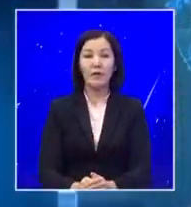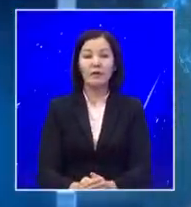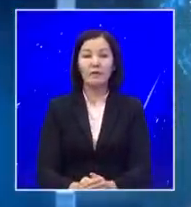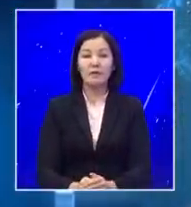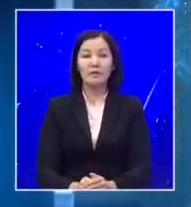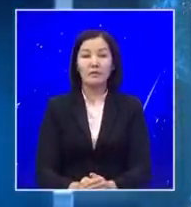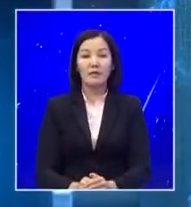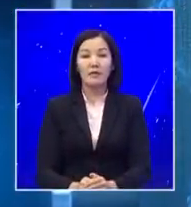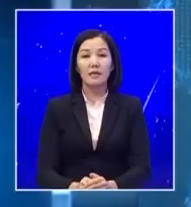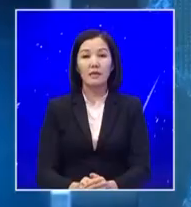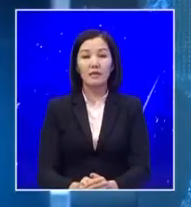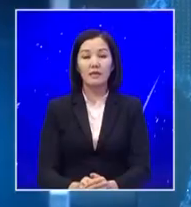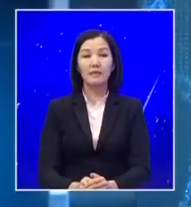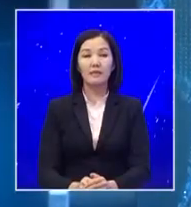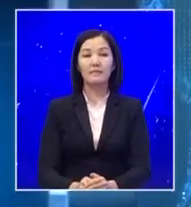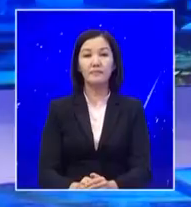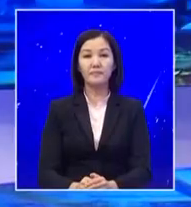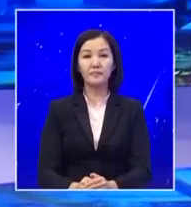арнасы, Талдықорған.